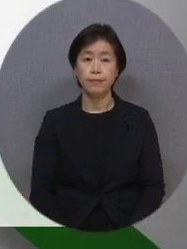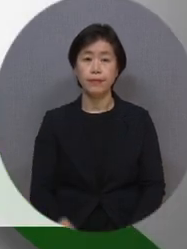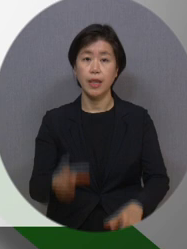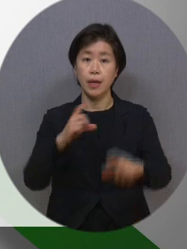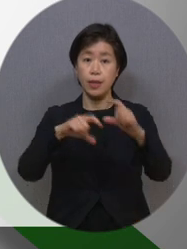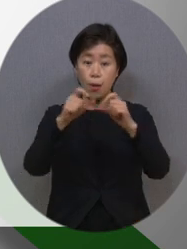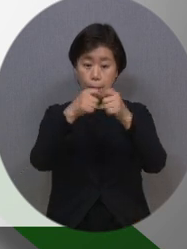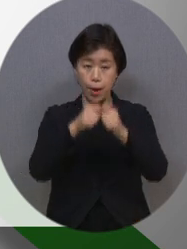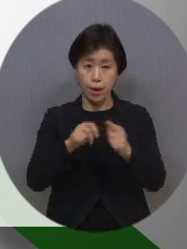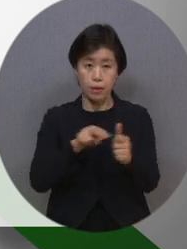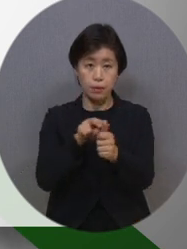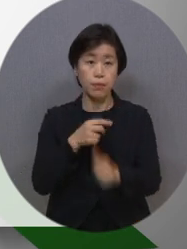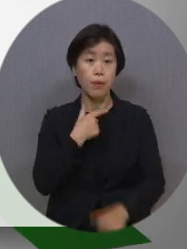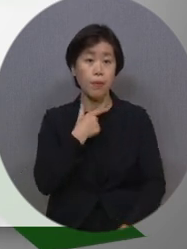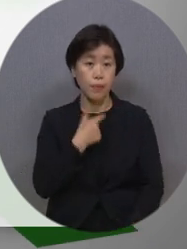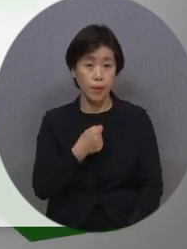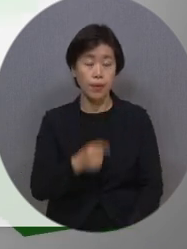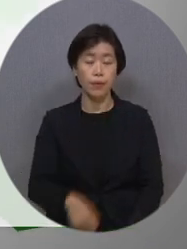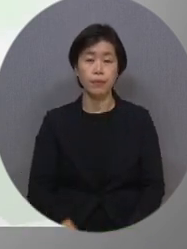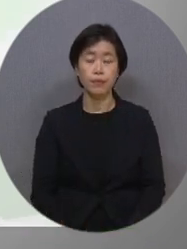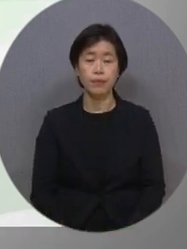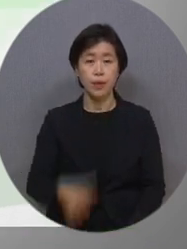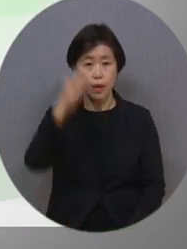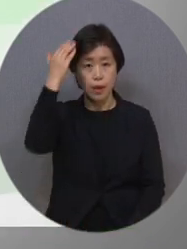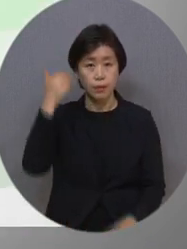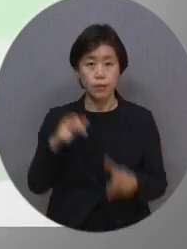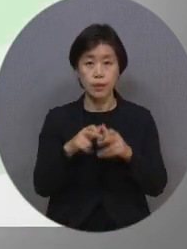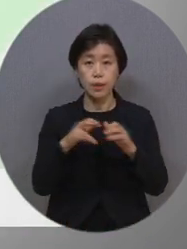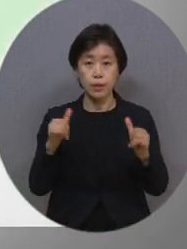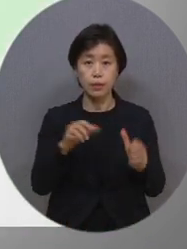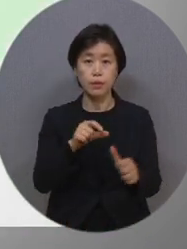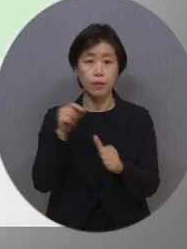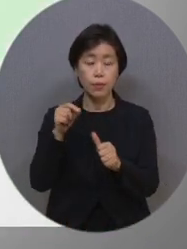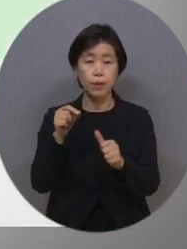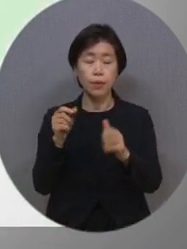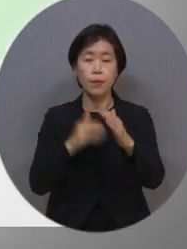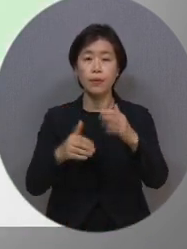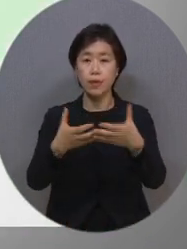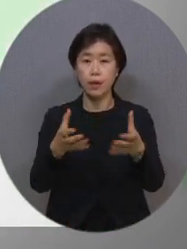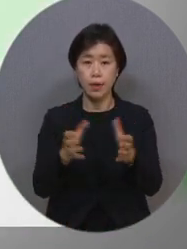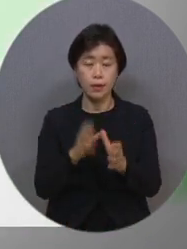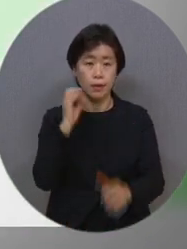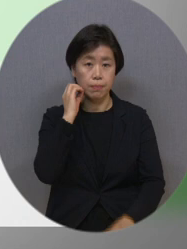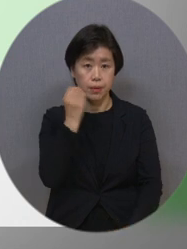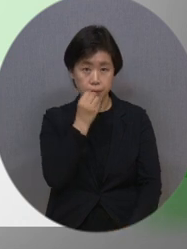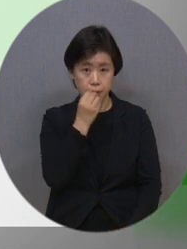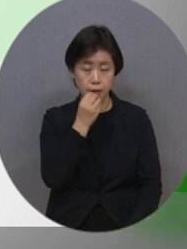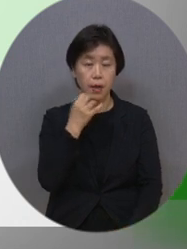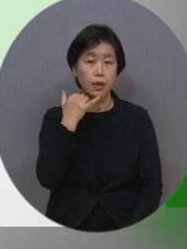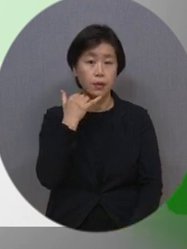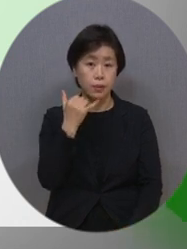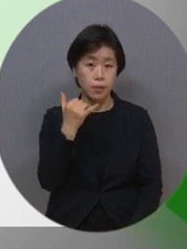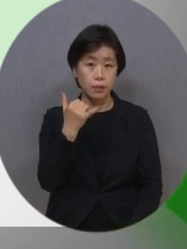더 자세한 입사 지원과 문의 사항은 한국장애인고용공단 누리집이나 국번 없이